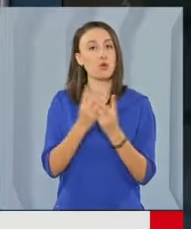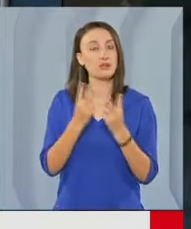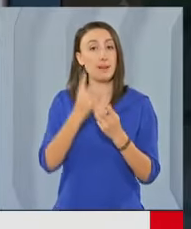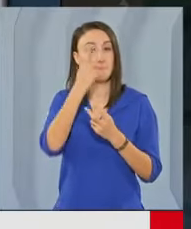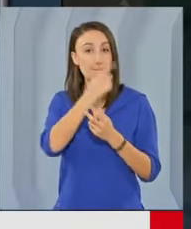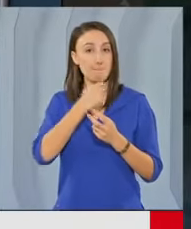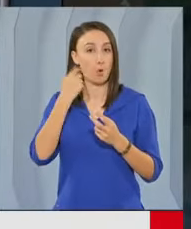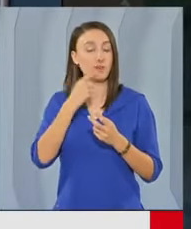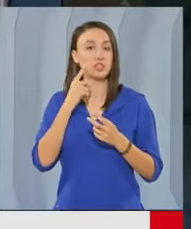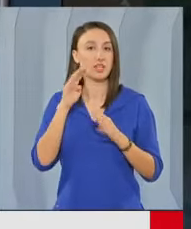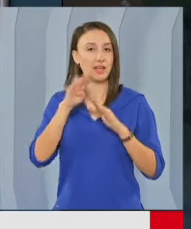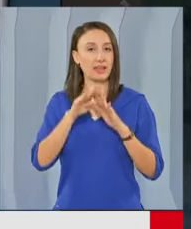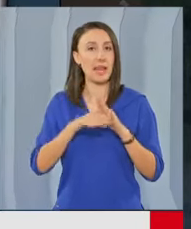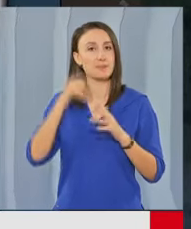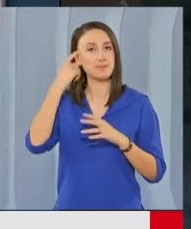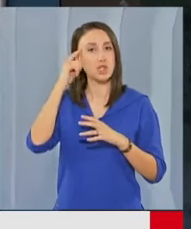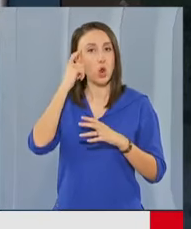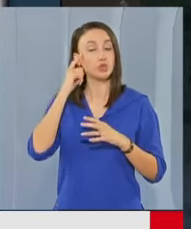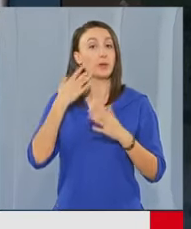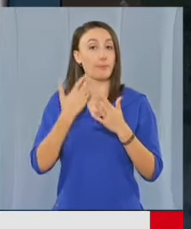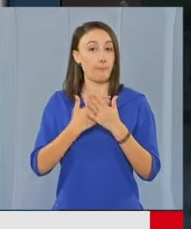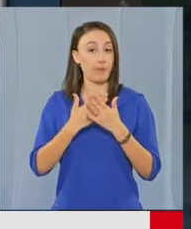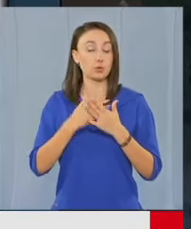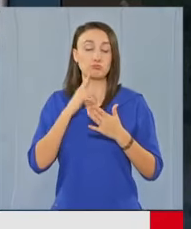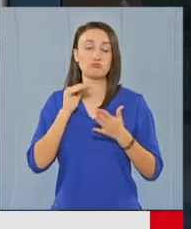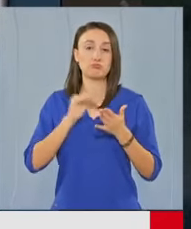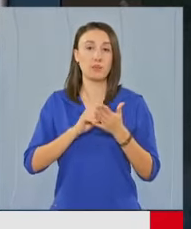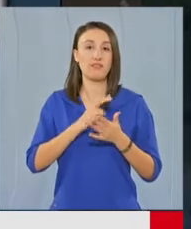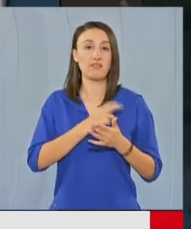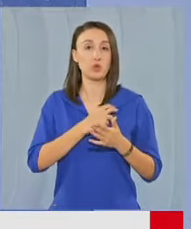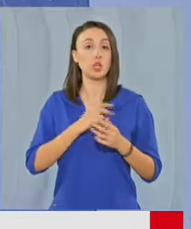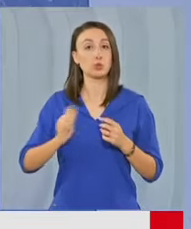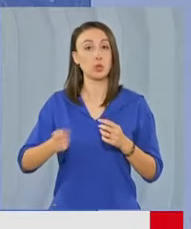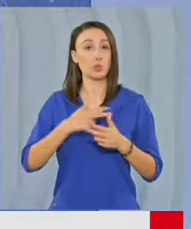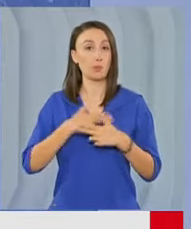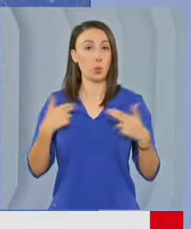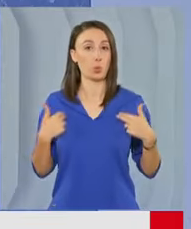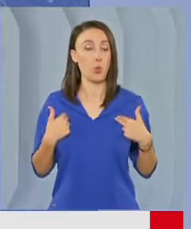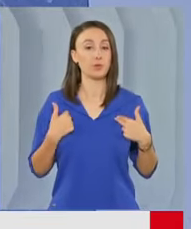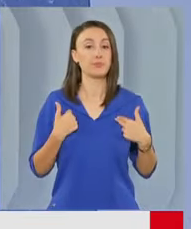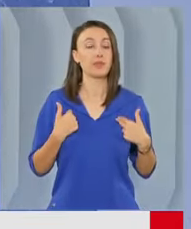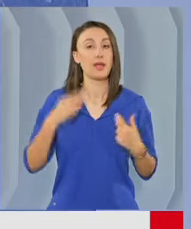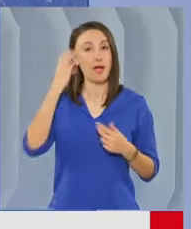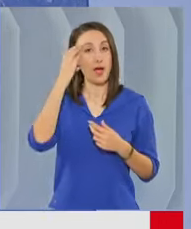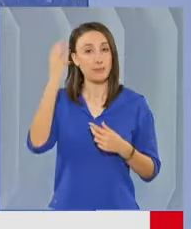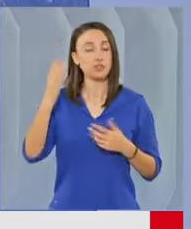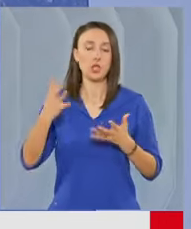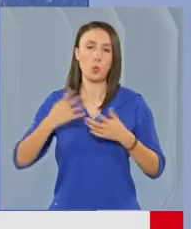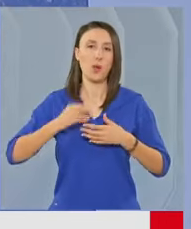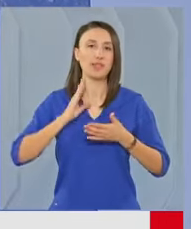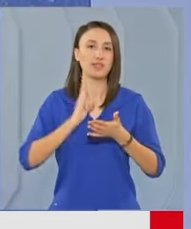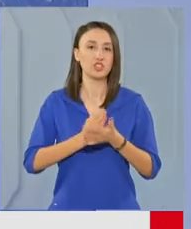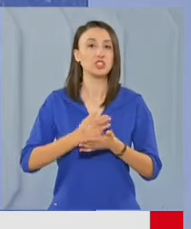candidatului și criteriile psihologice necesare pentru Exercitarea funcțiilor de judecători și procurori respectiv capacitatea de luare a